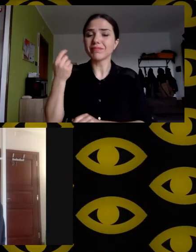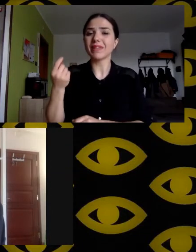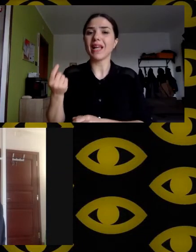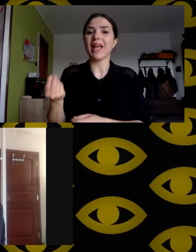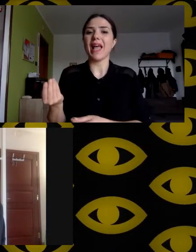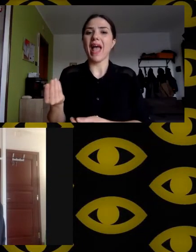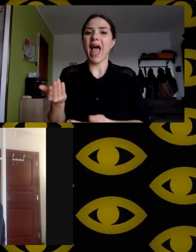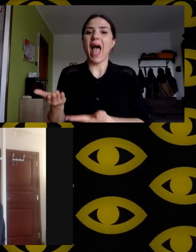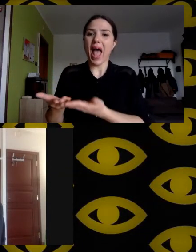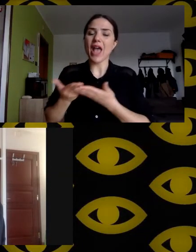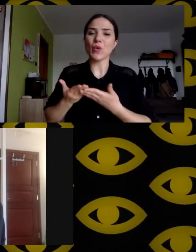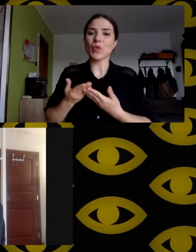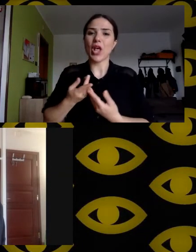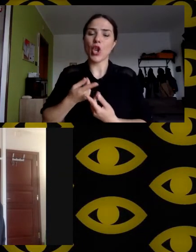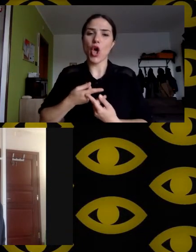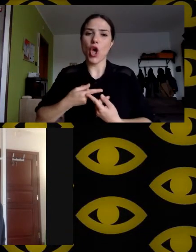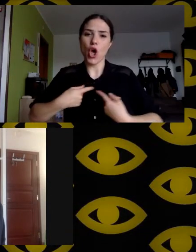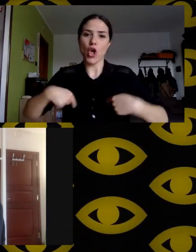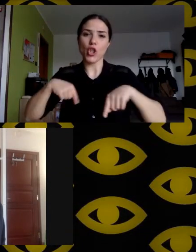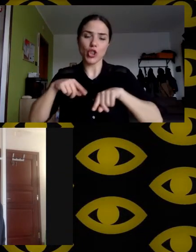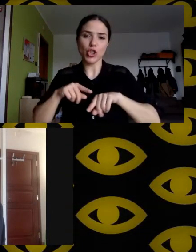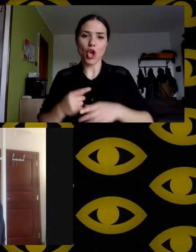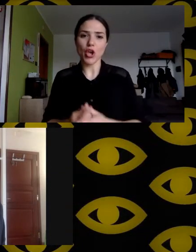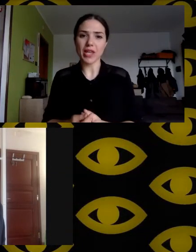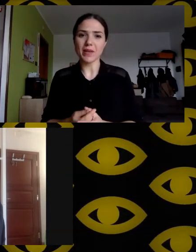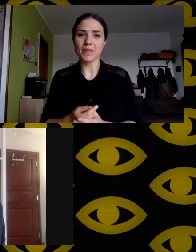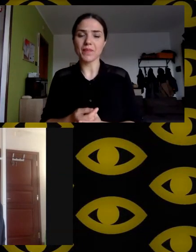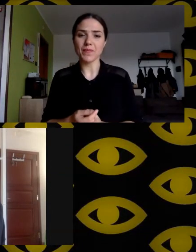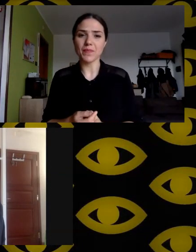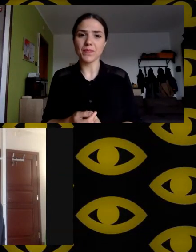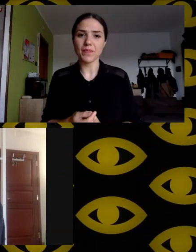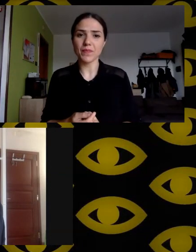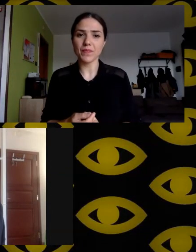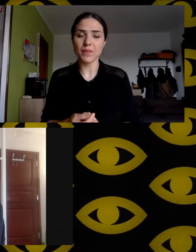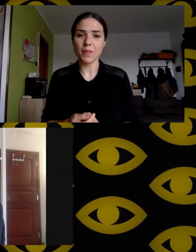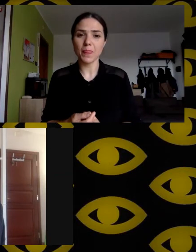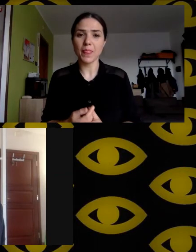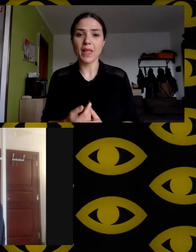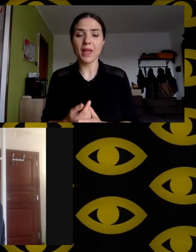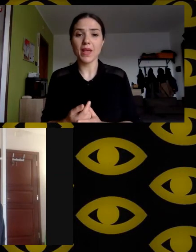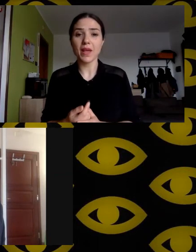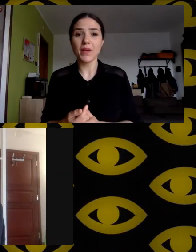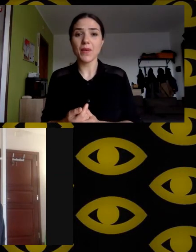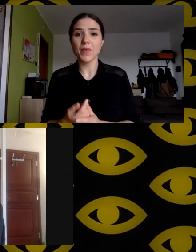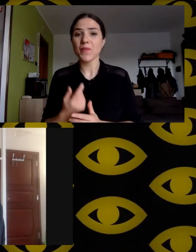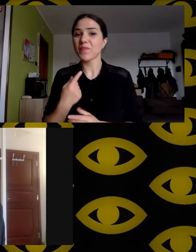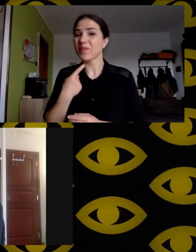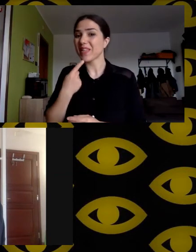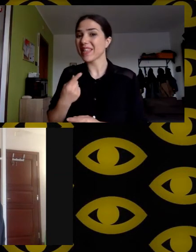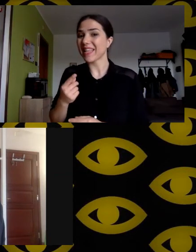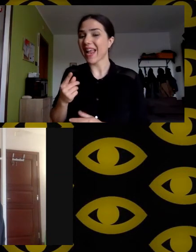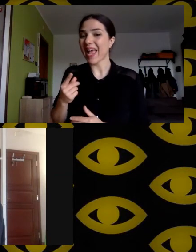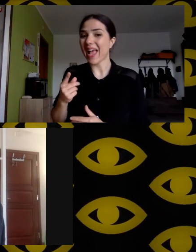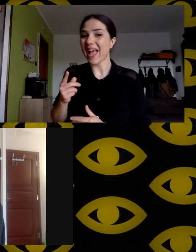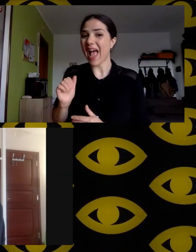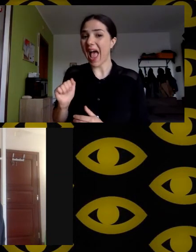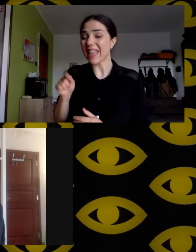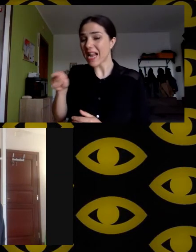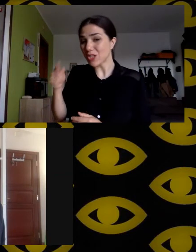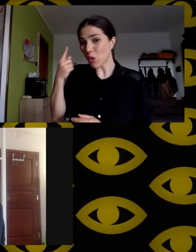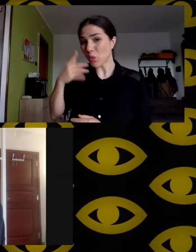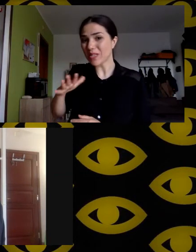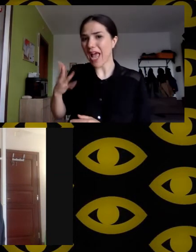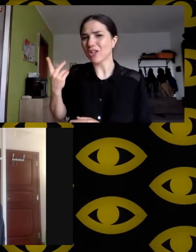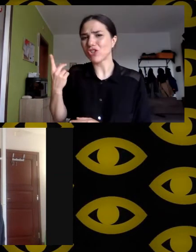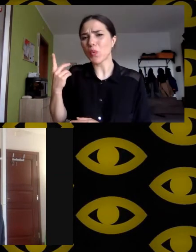piacere. E io vorrei dirti anche, cara Annalisa, che tu lo sai che c'è una teoria che dice che